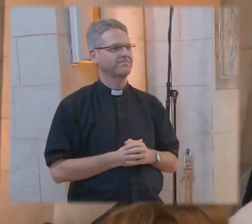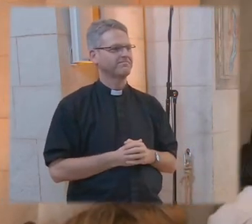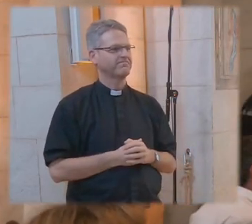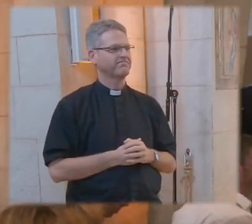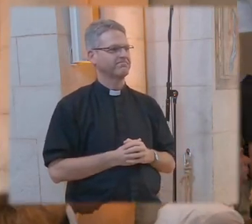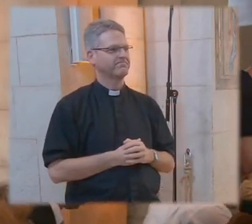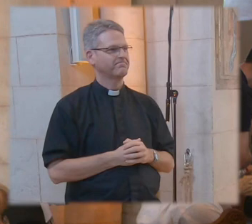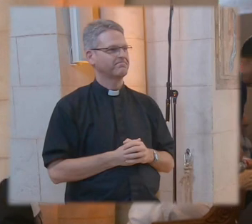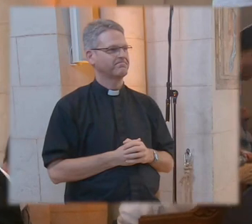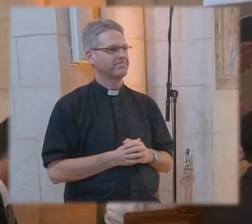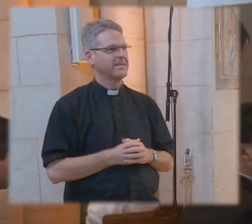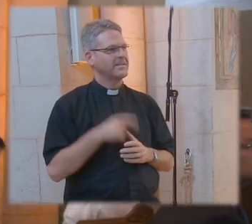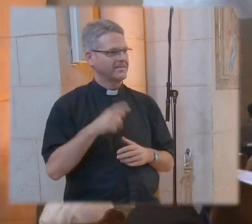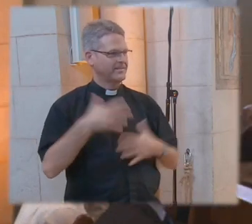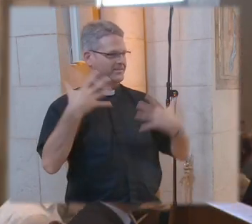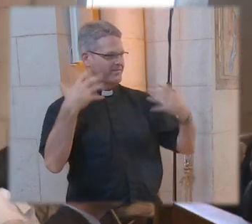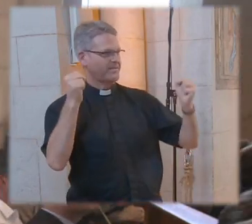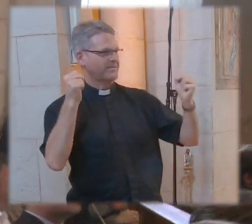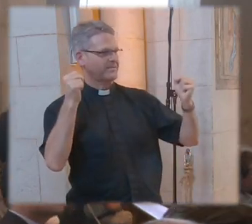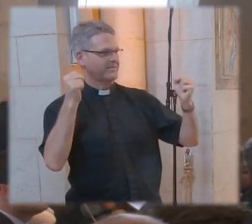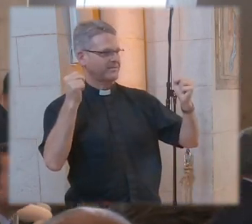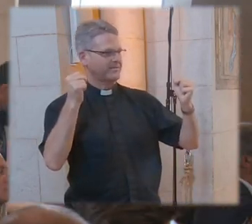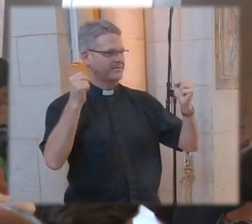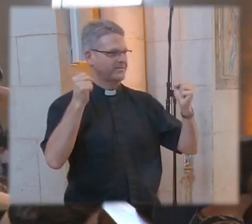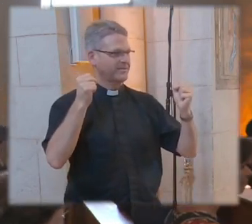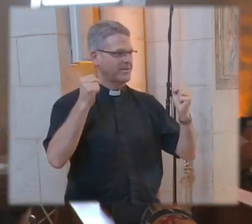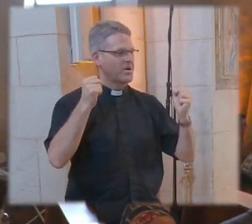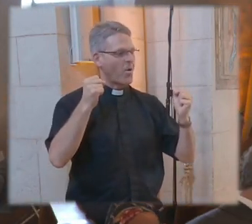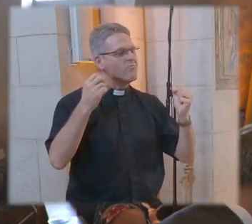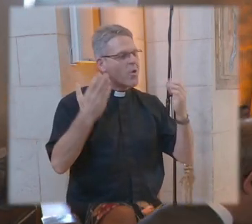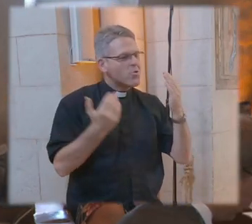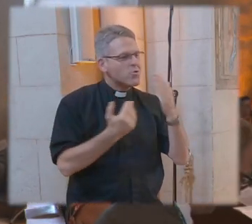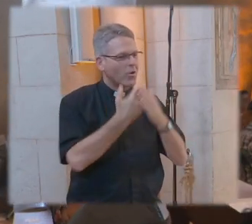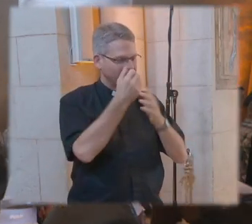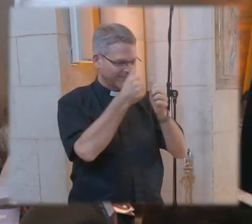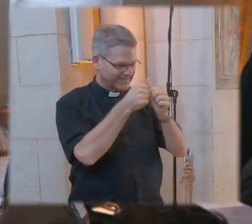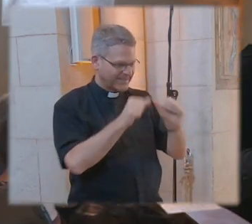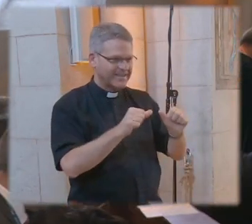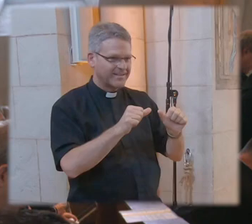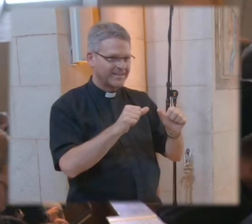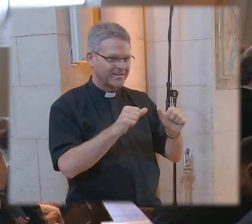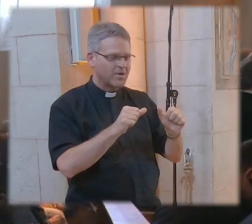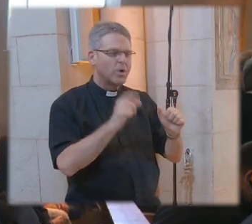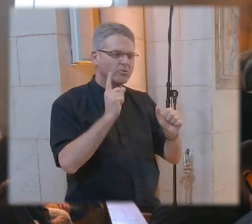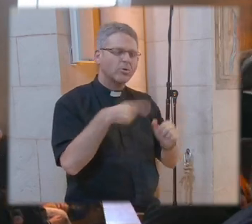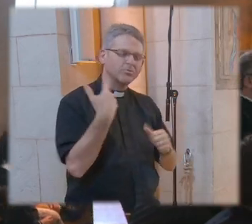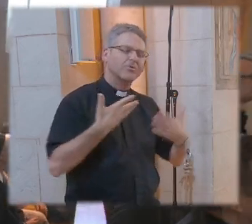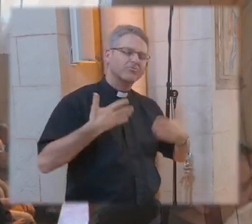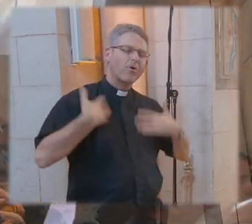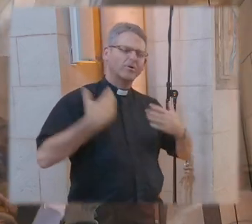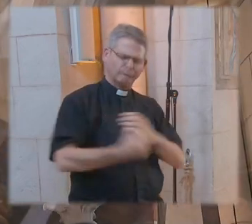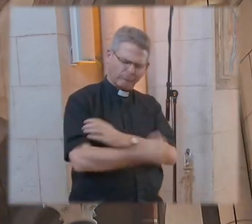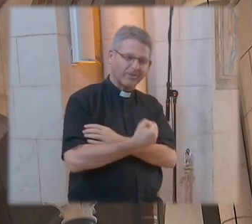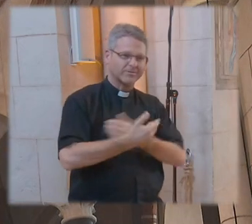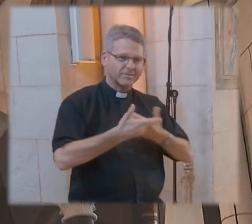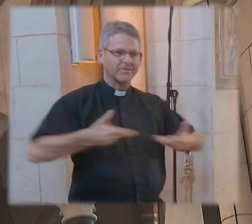Dieses Ereignis und der neue Selige stärken unsere Freude, Kirche Jesu